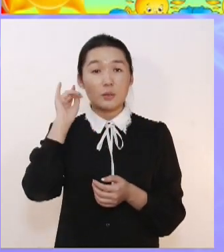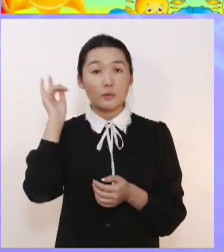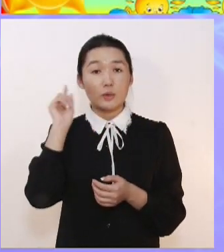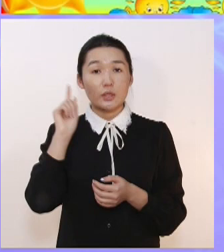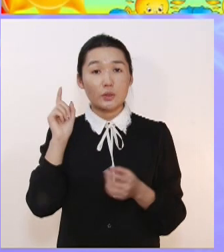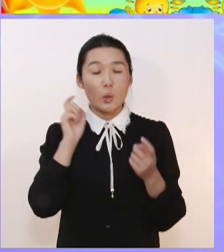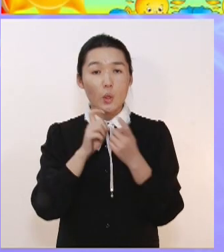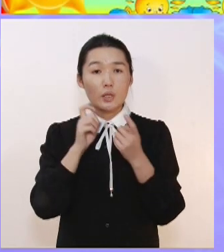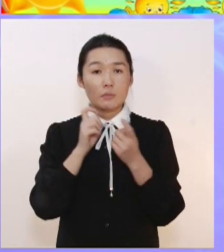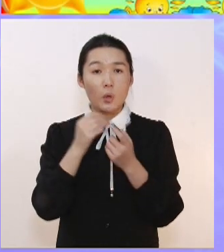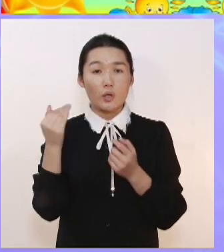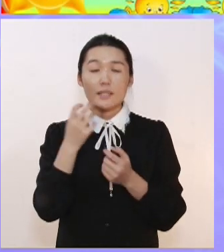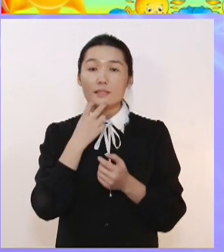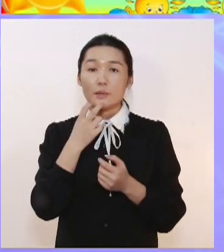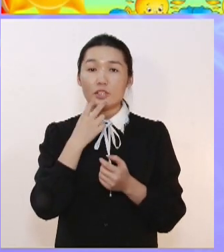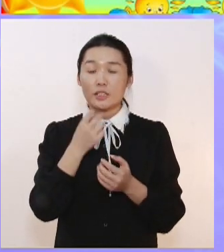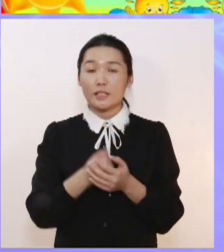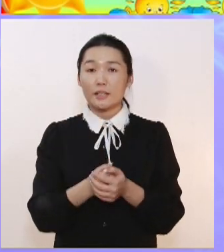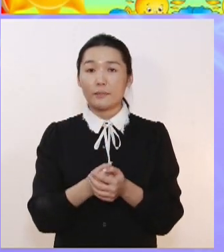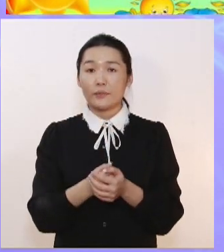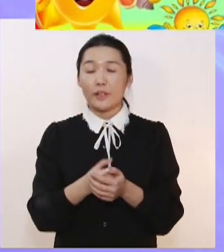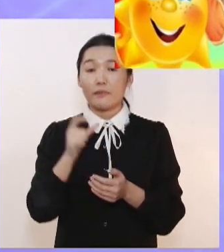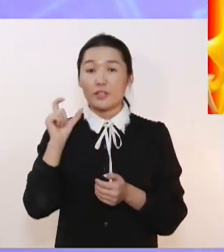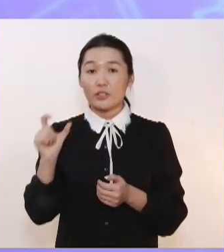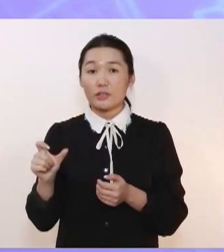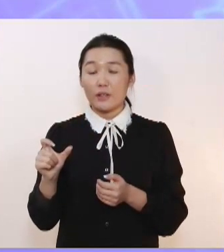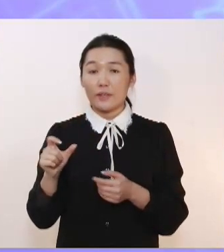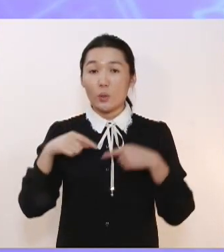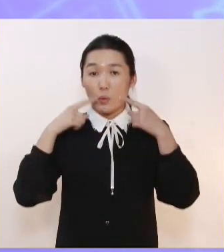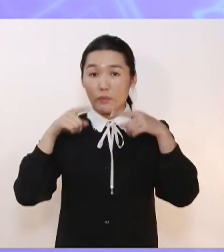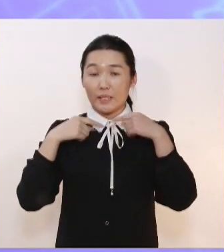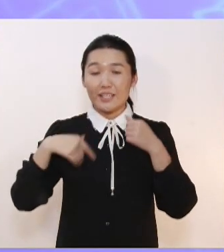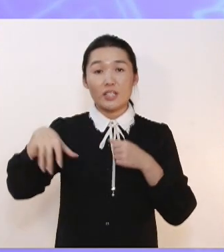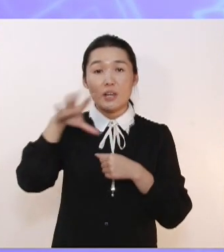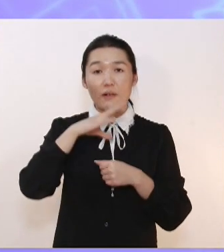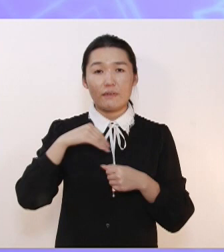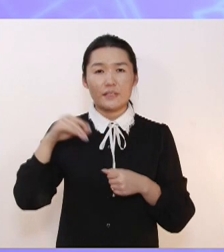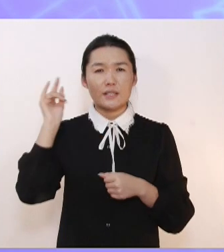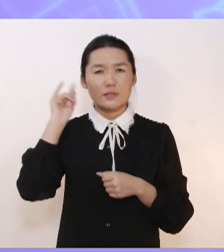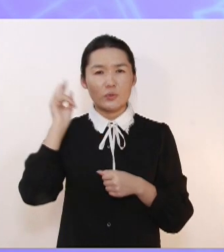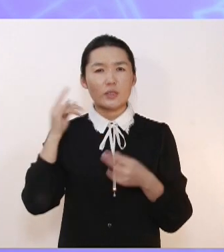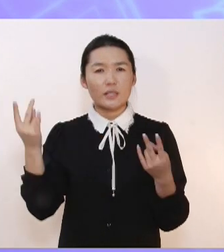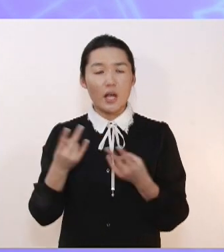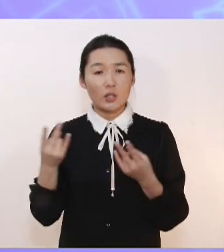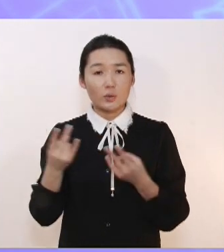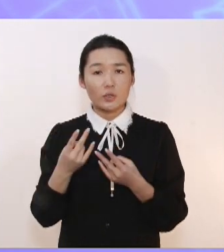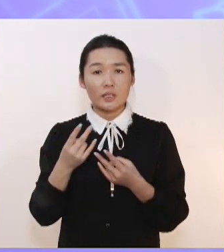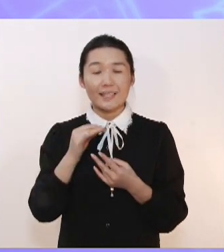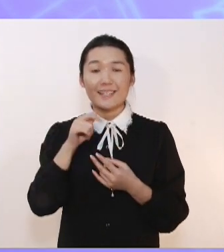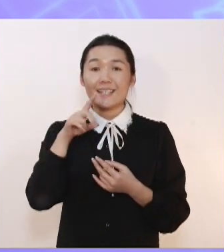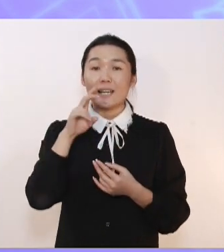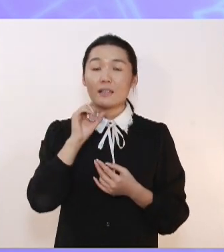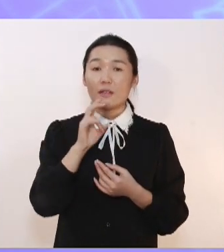что споры их смешны, ведь человеку в речи все звуки так нужны, и гласные